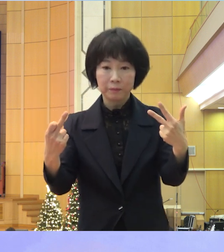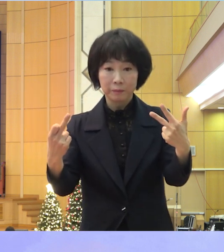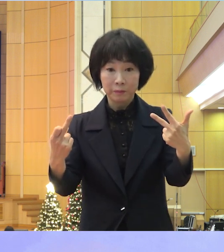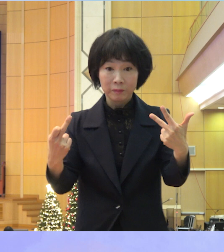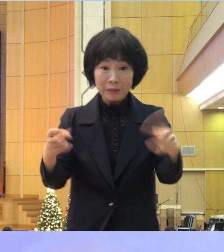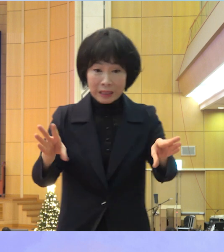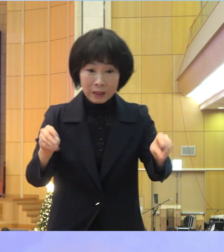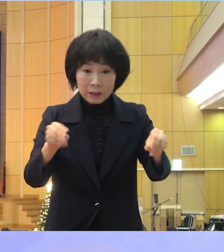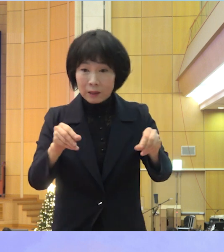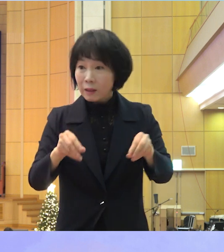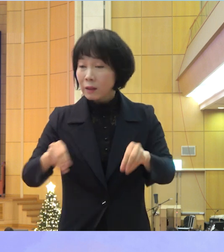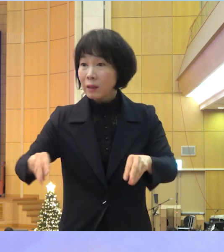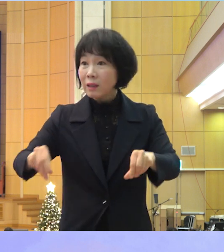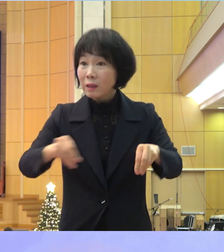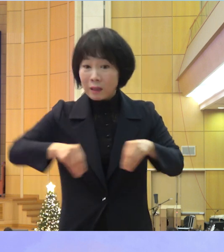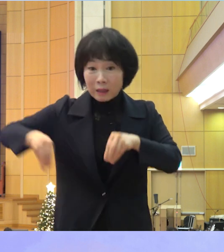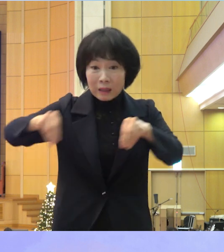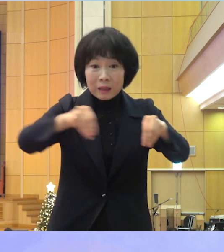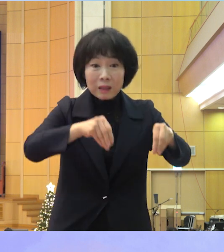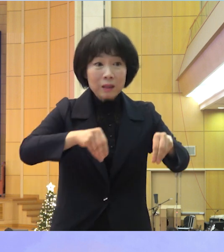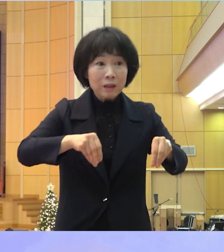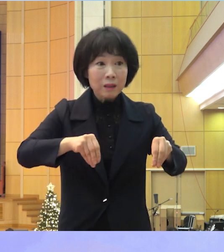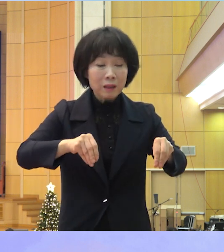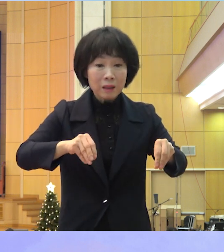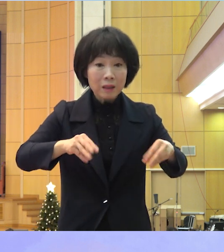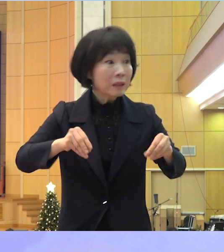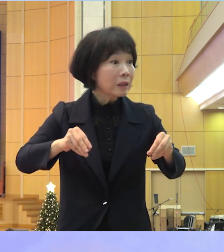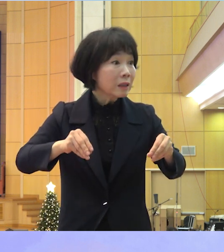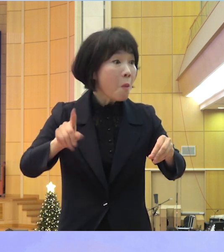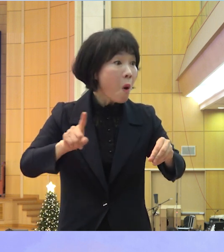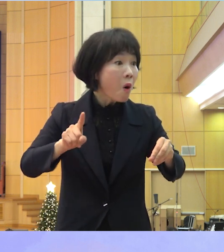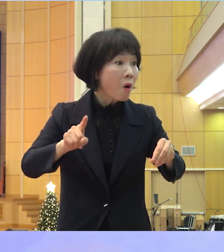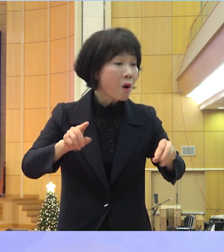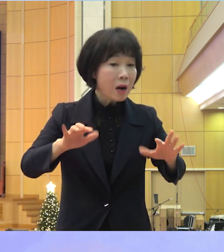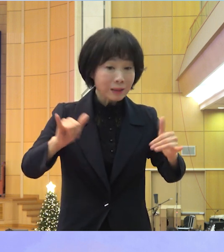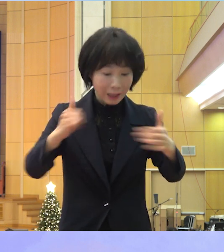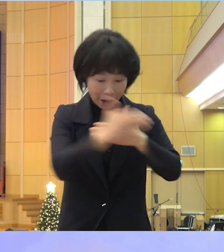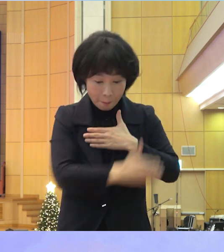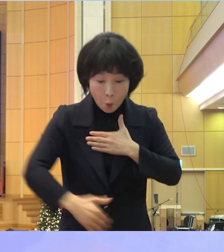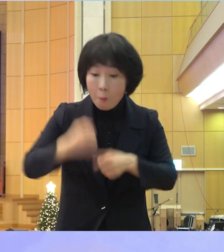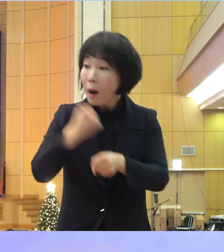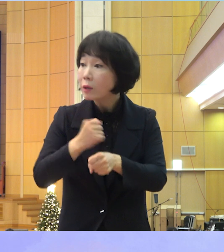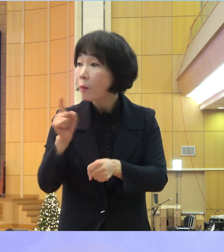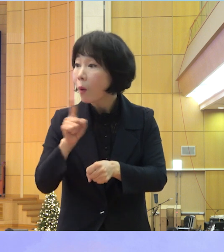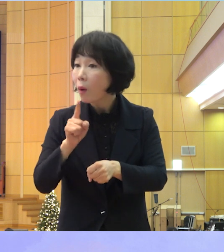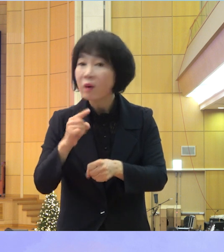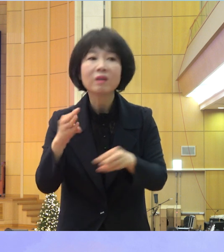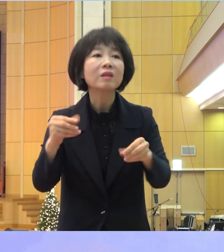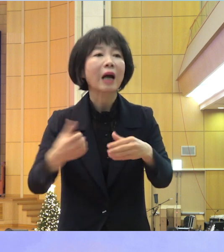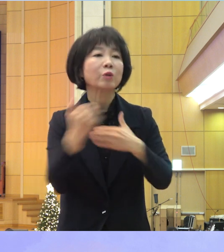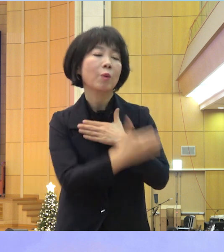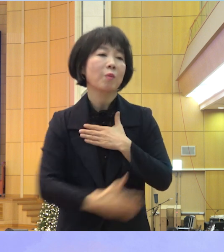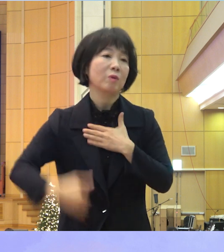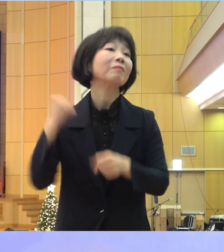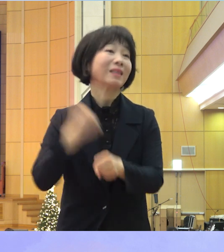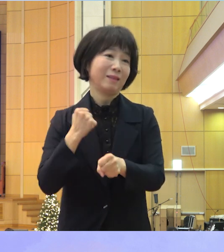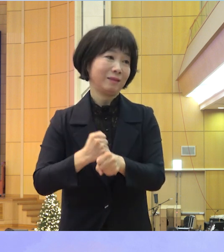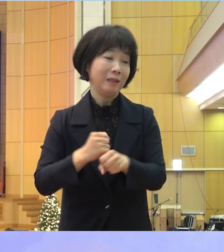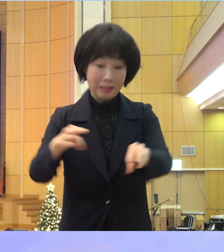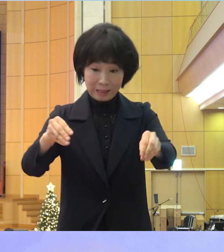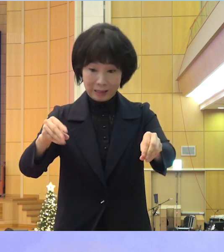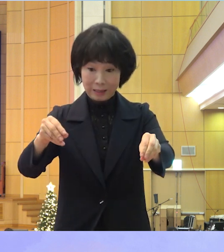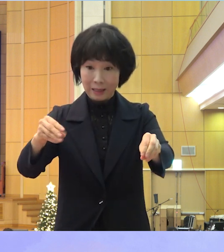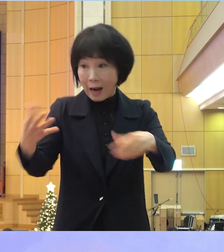흙은 여전히 땅으로 돌아가고, 이 말은 뭐냐면 우리 사람을, 육체를 만들 때 흙으로 만들었잖아. 그래서